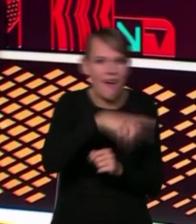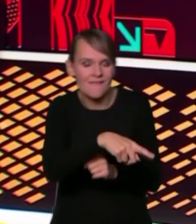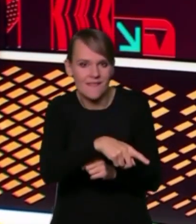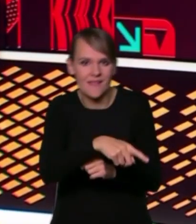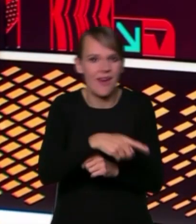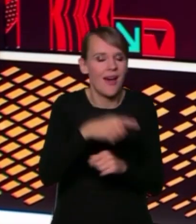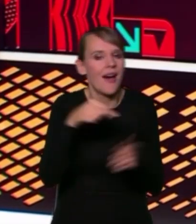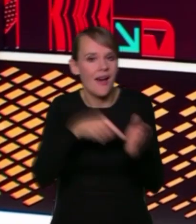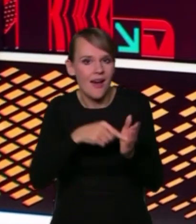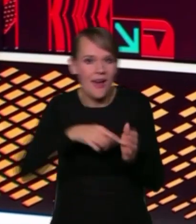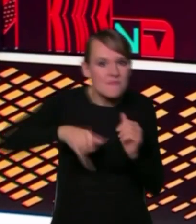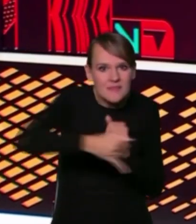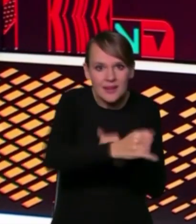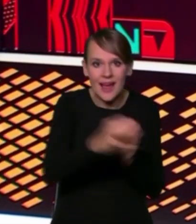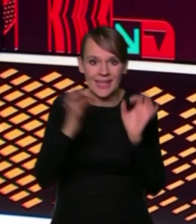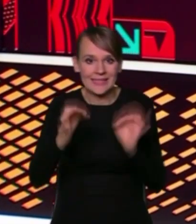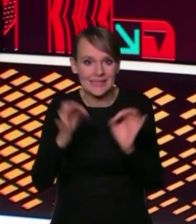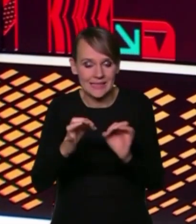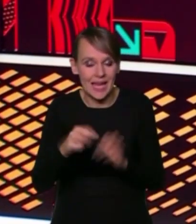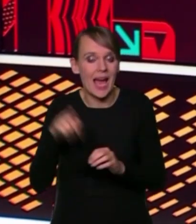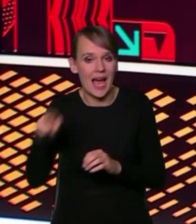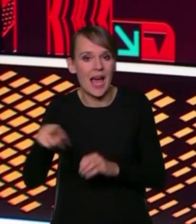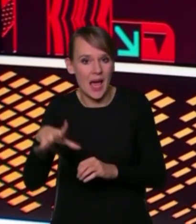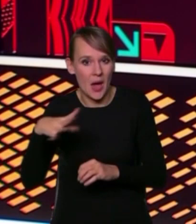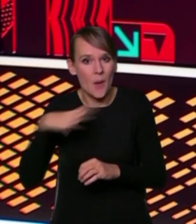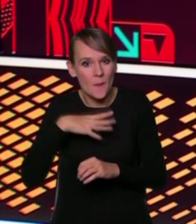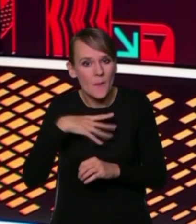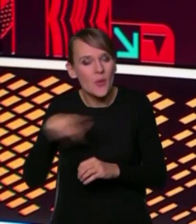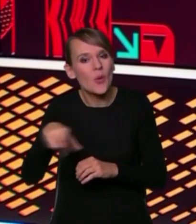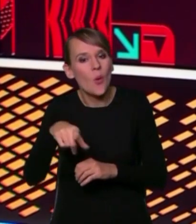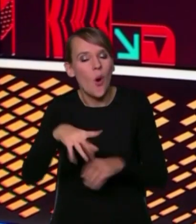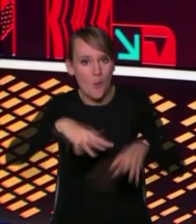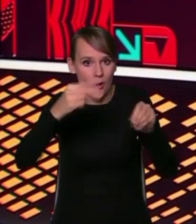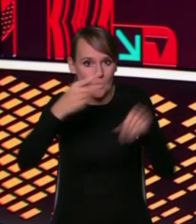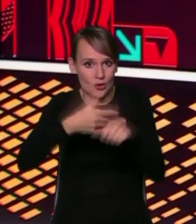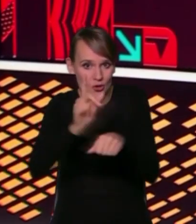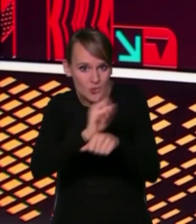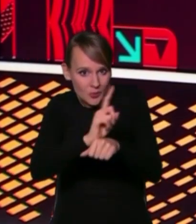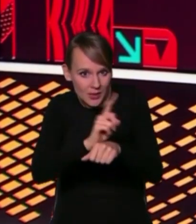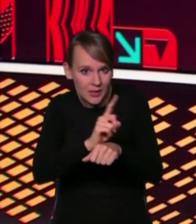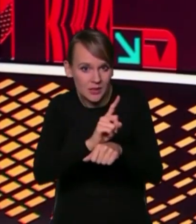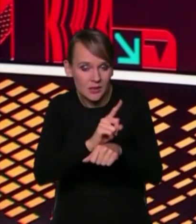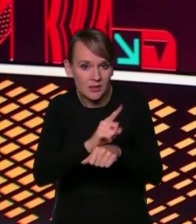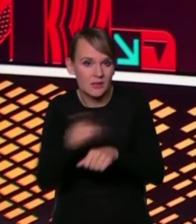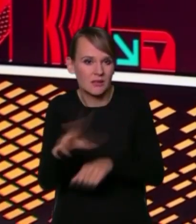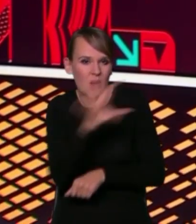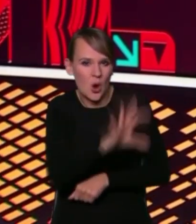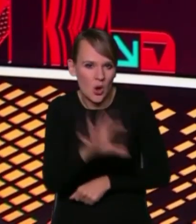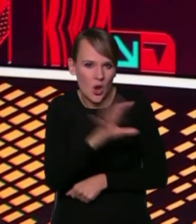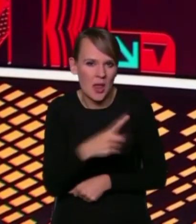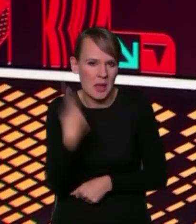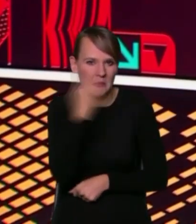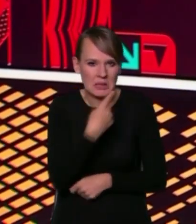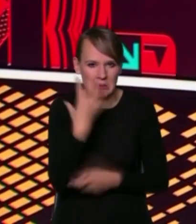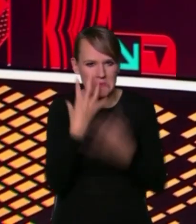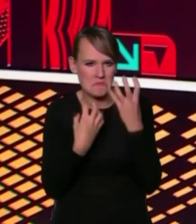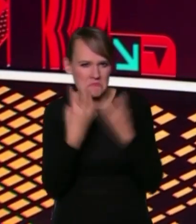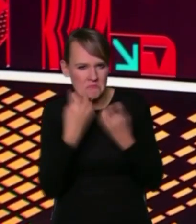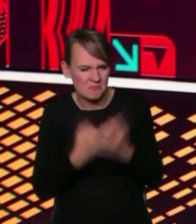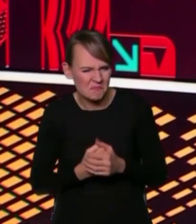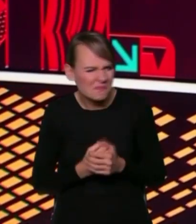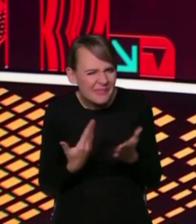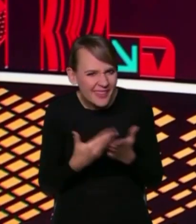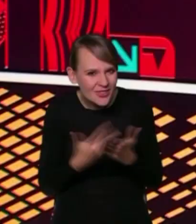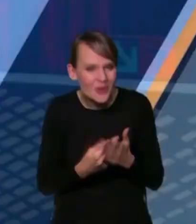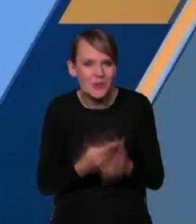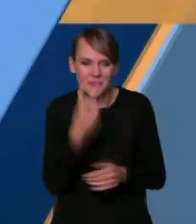dzisiejszej analizy Marcin parzuchowski przez pierwsze 30 minut z meczu minę miał nietęgą Dlaczego Zapraszam na mundial